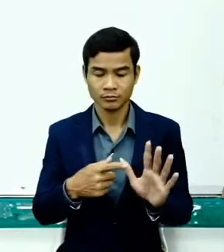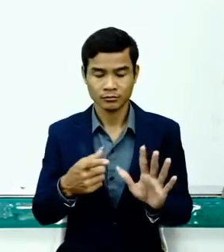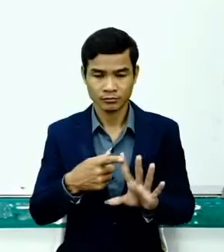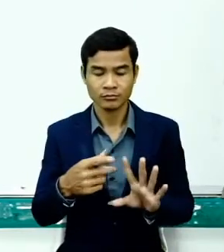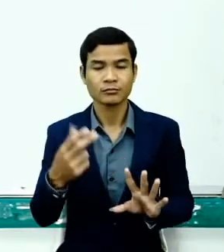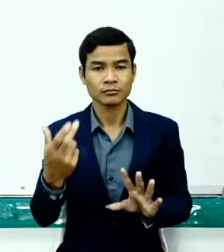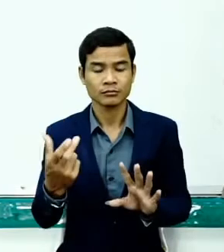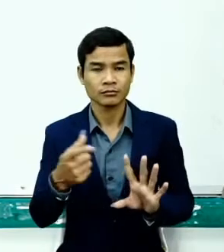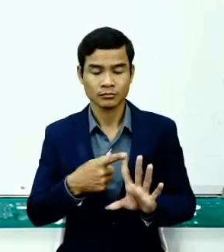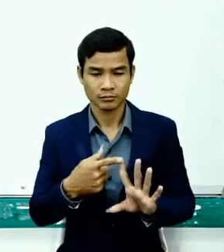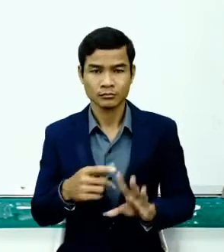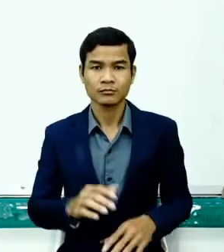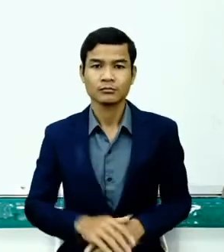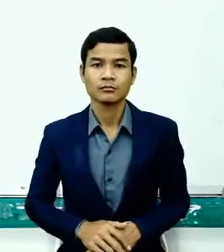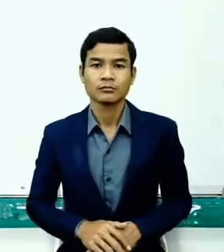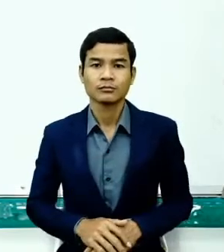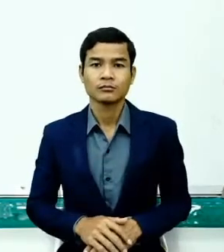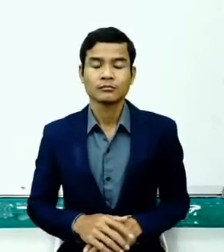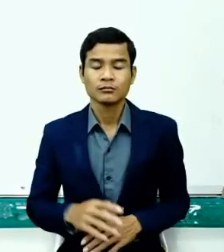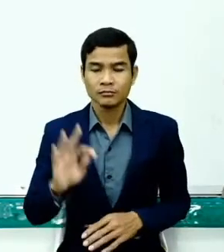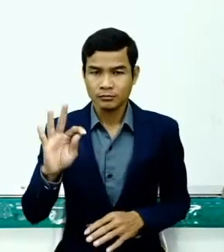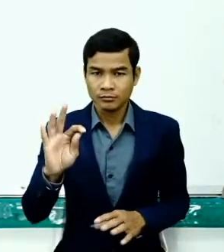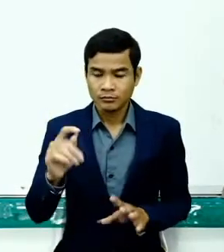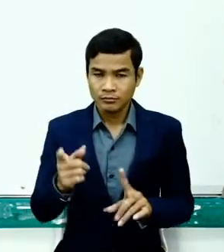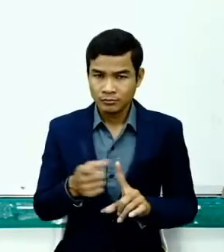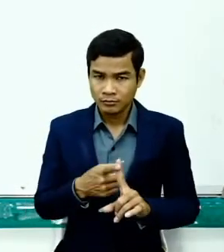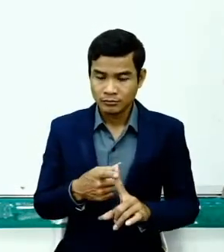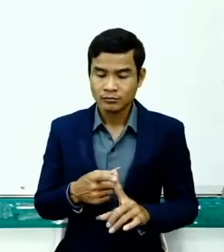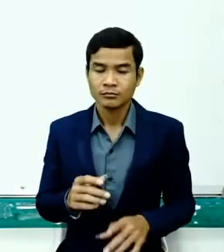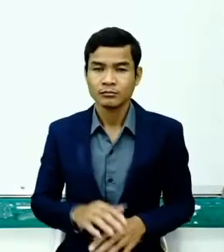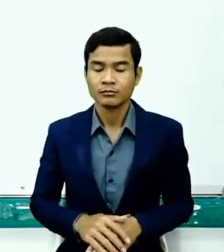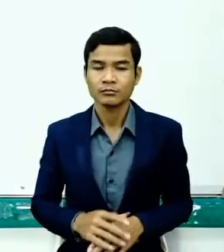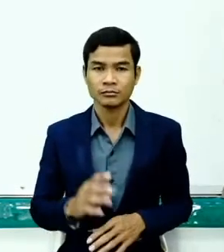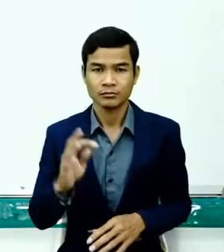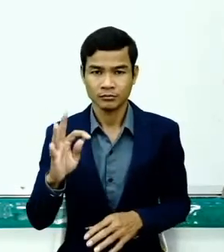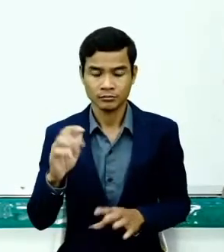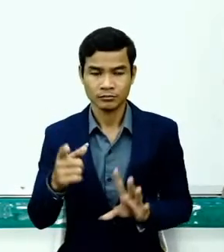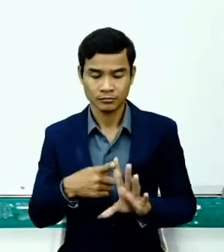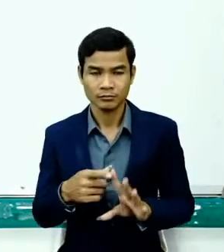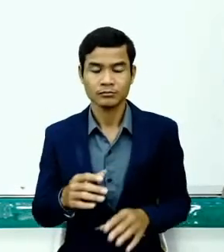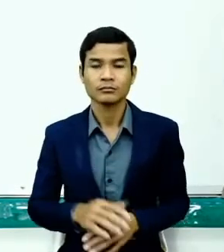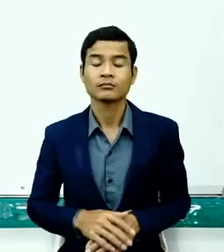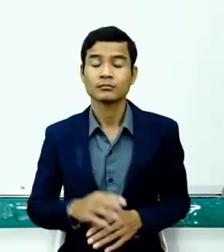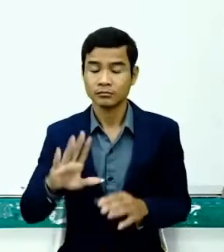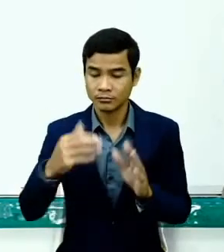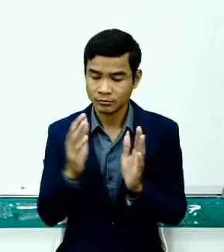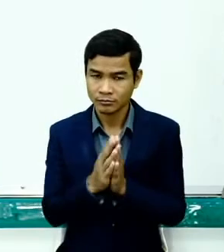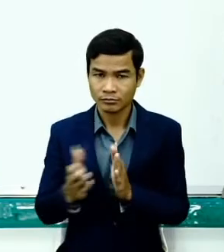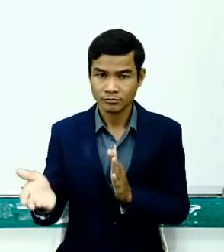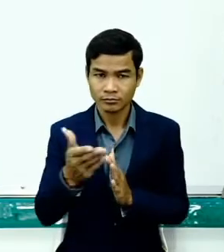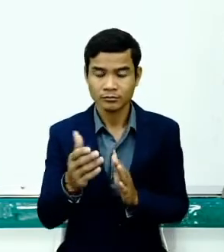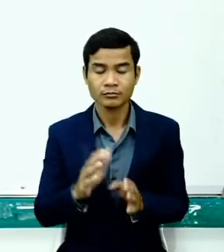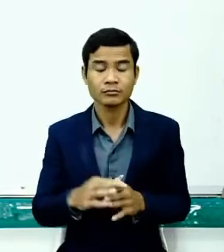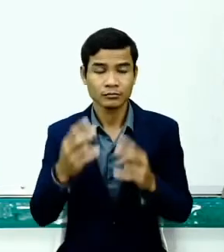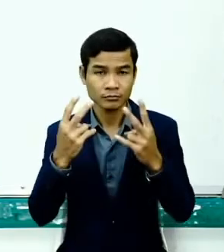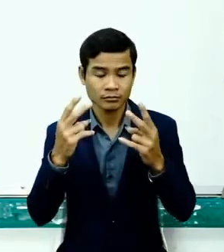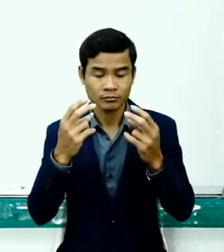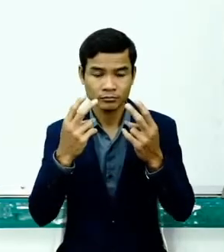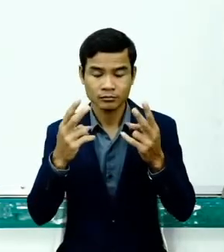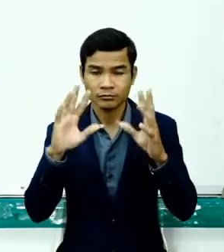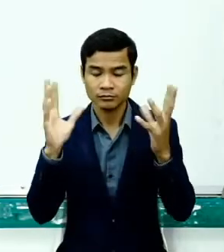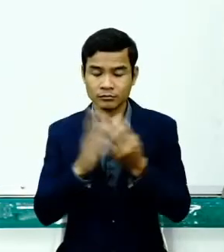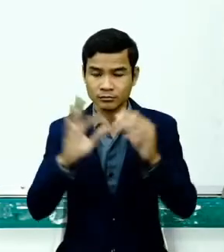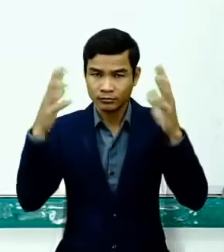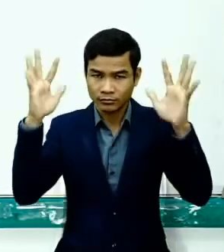ថៃវីវីចាអរគុណកូនបើកភ្នែកកូនលើកដៃឡើងលើអបអ